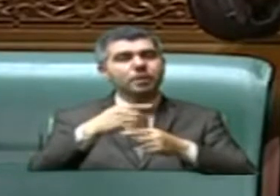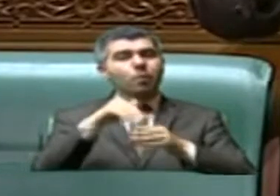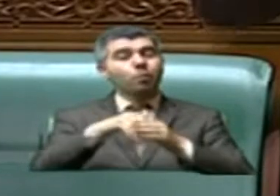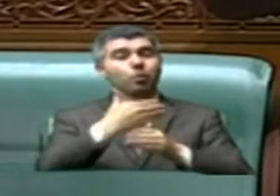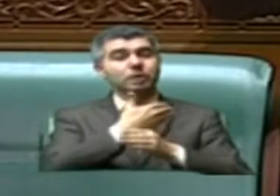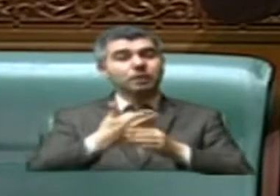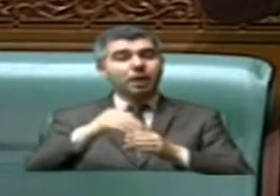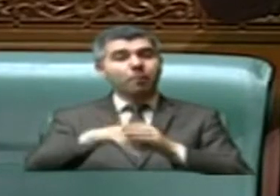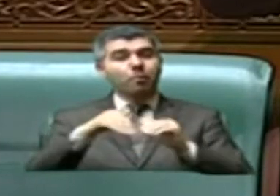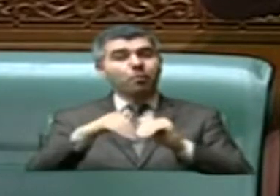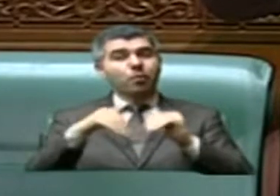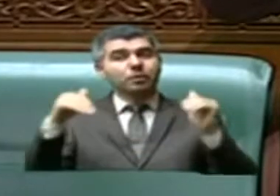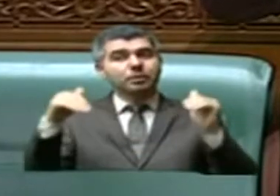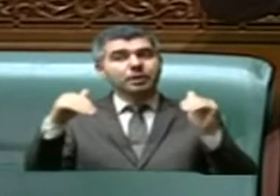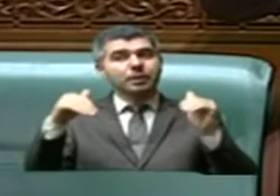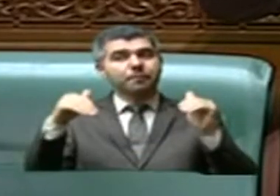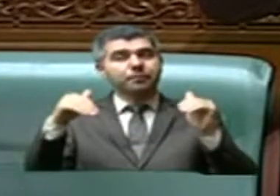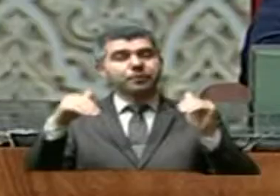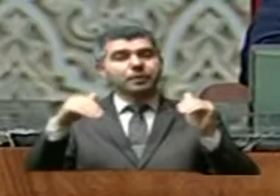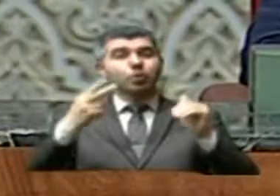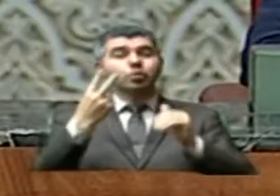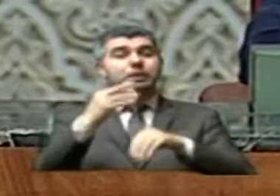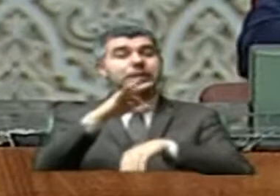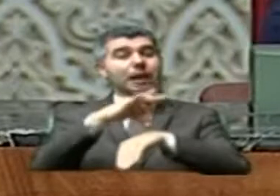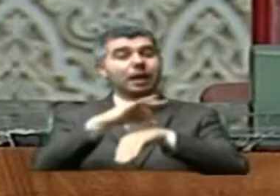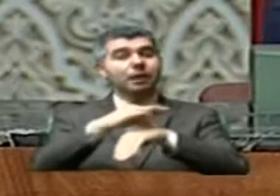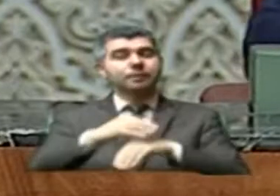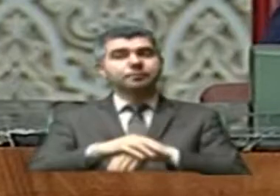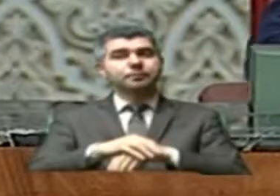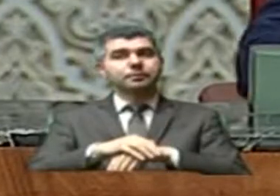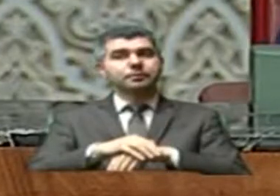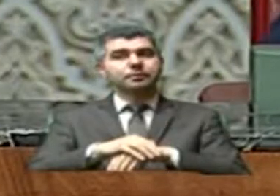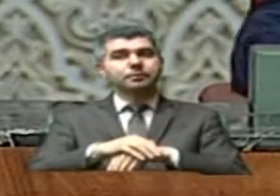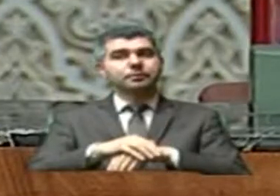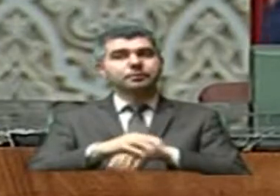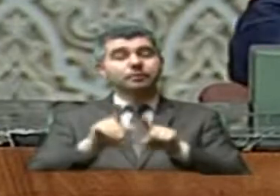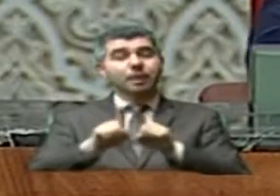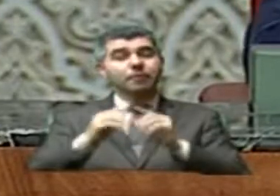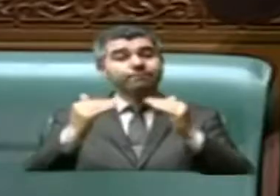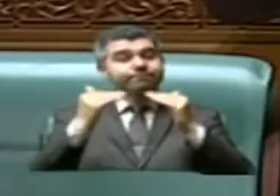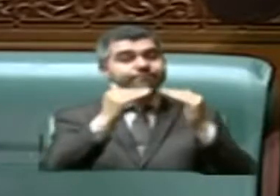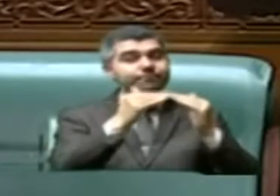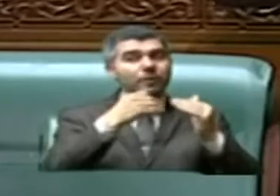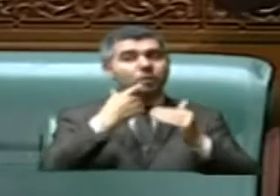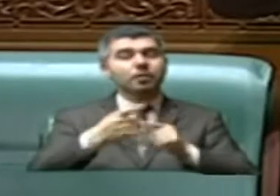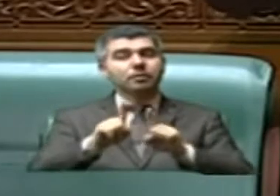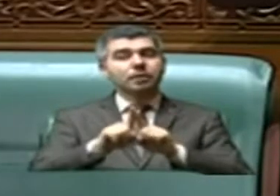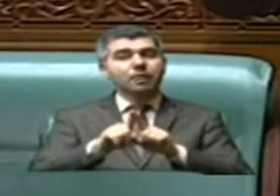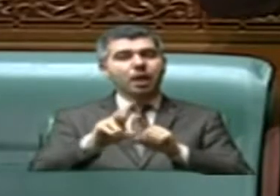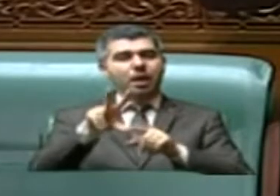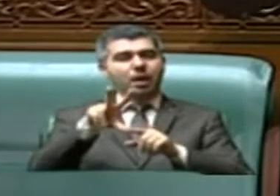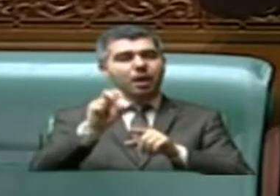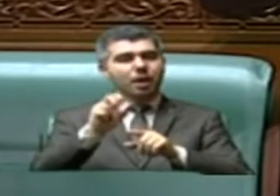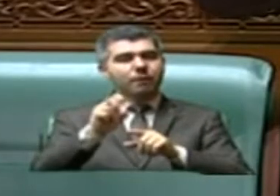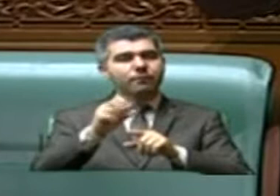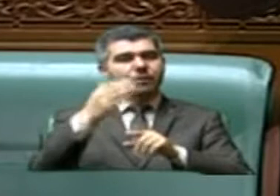والمستشارين، عندي جوج دقائق في نقطه النظام، تبقى للنظام الداخلي. النواب والمستشارون، النواب والمستشارون كيعرفوا فوقاش